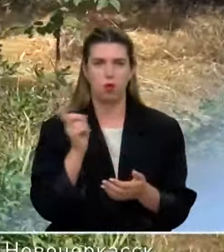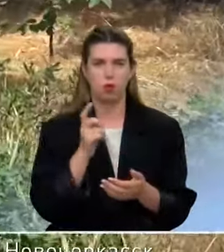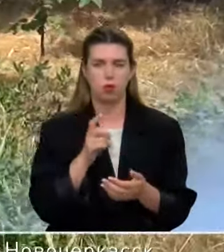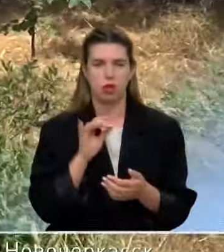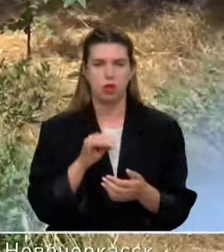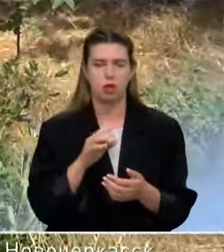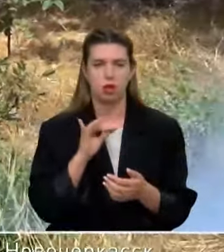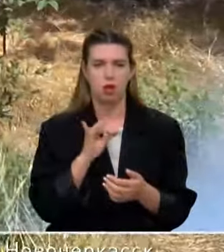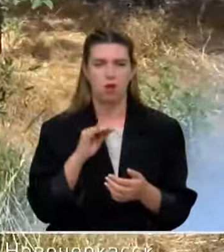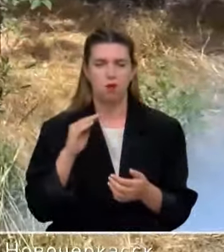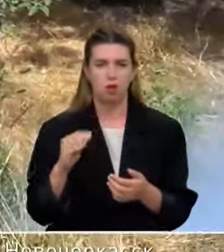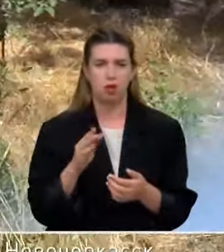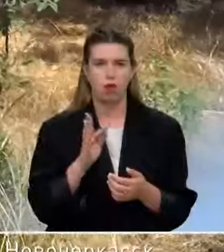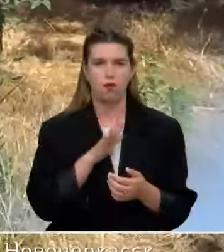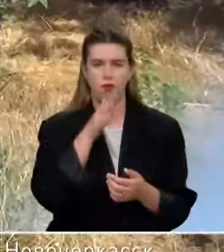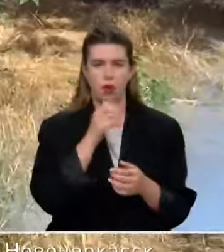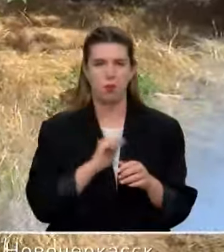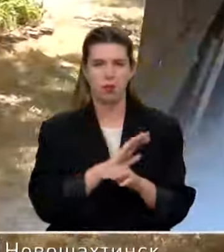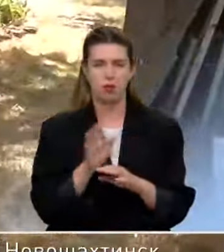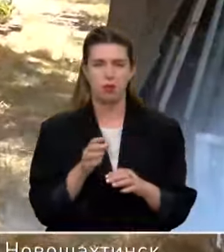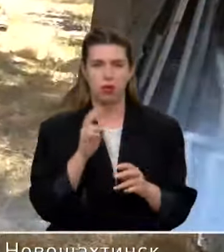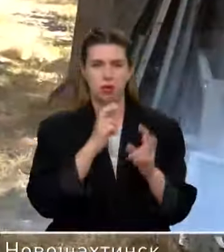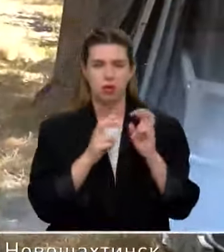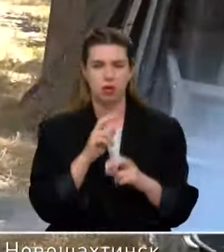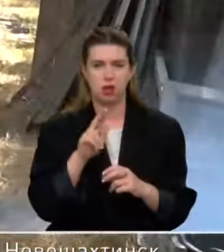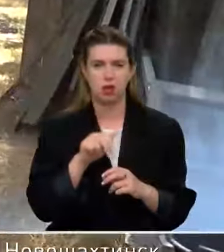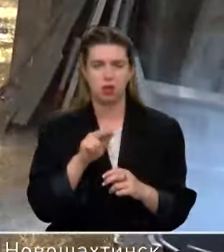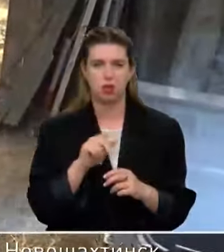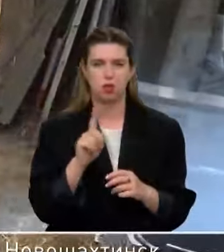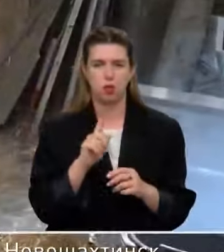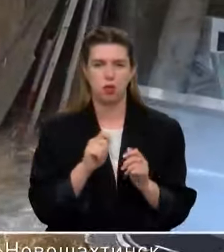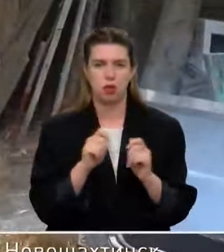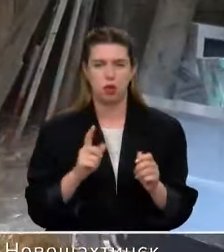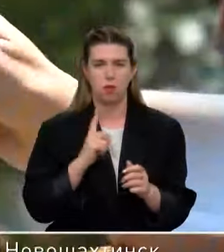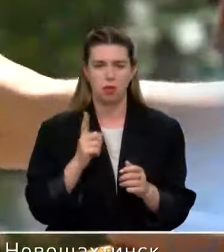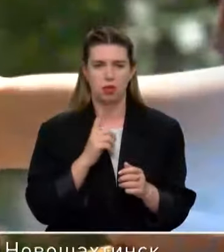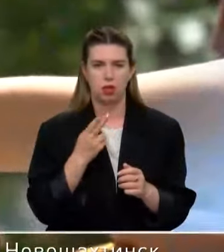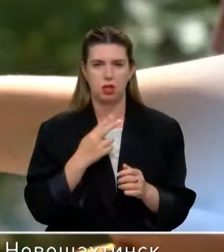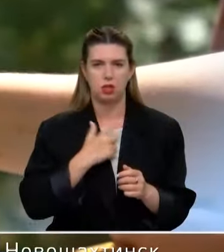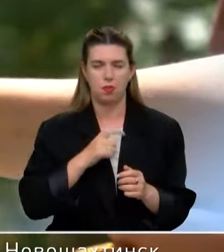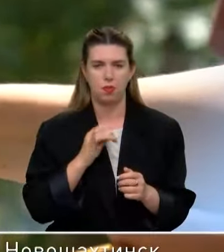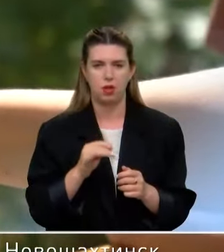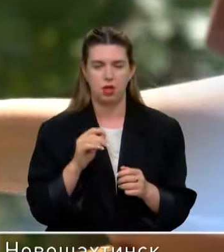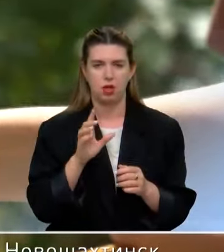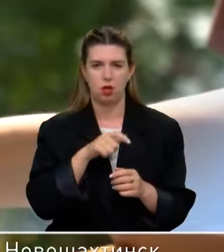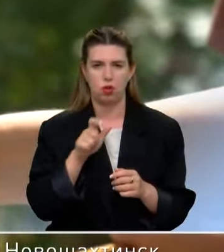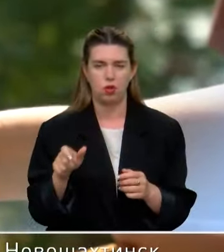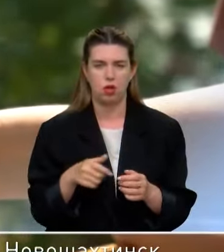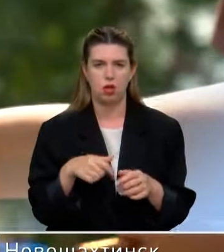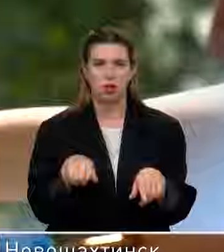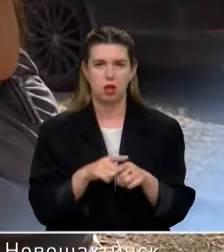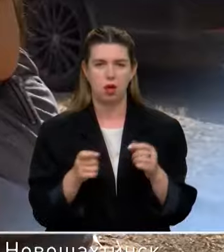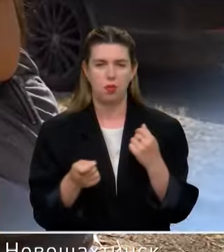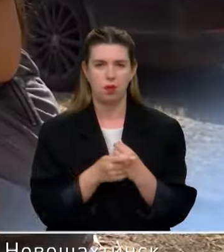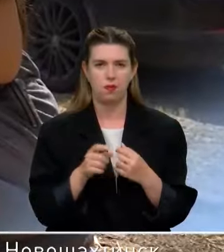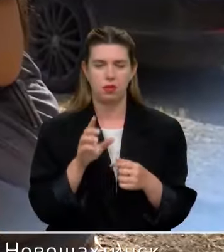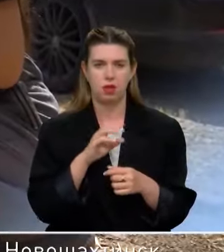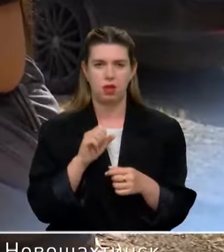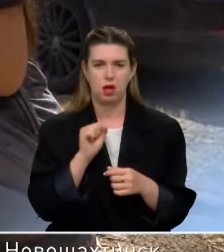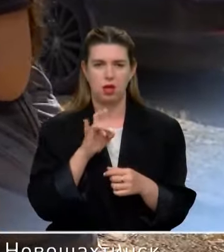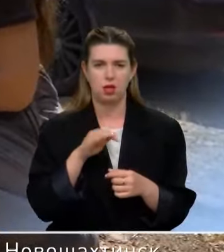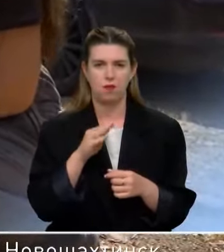Инну фёдорову во время пандемии она искала дачу чтобы создать мастерскую для себя и единомышленников так появилась